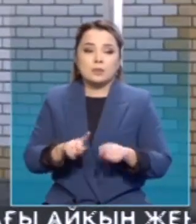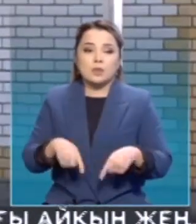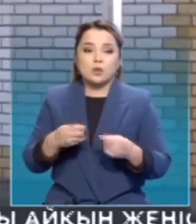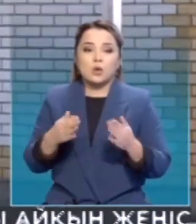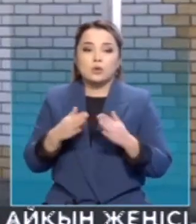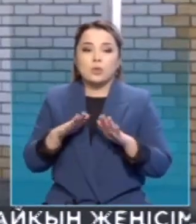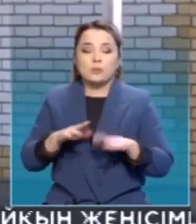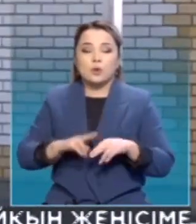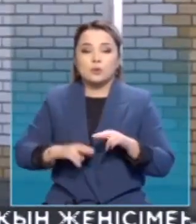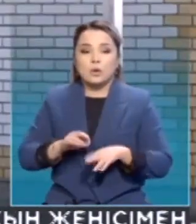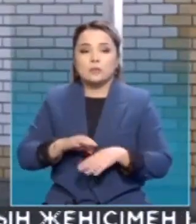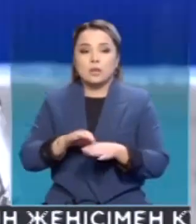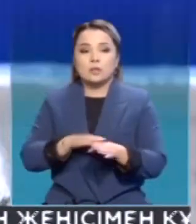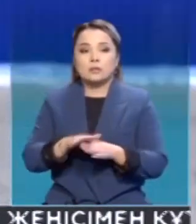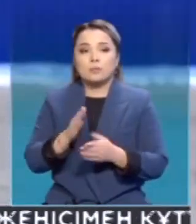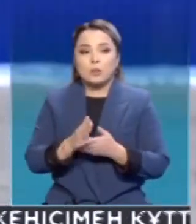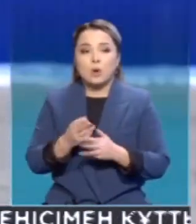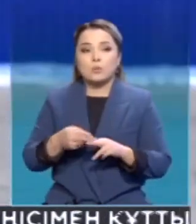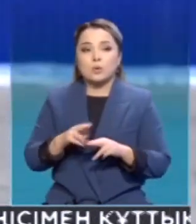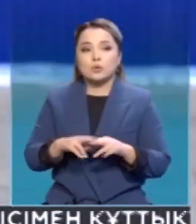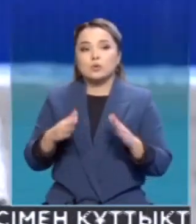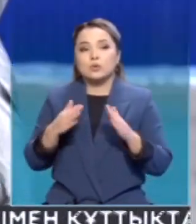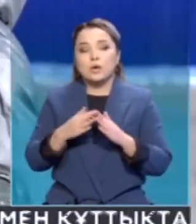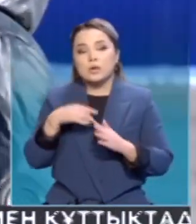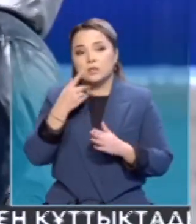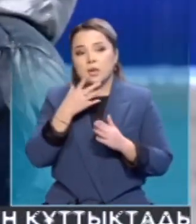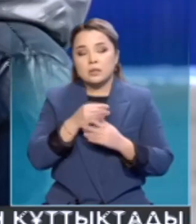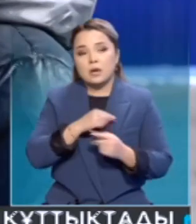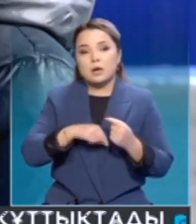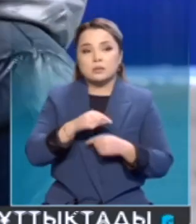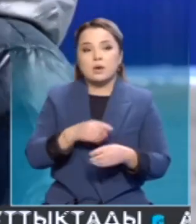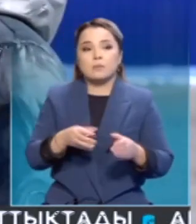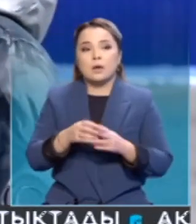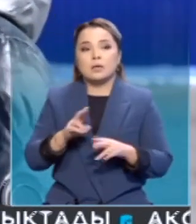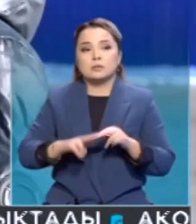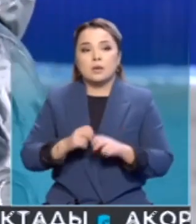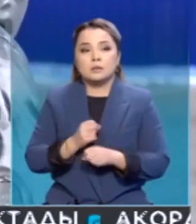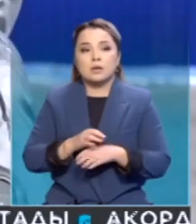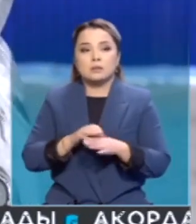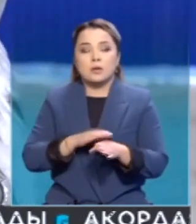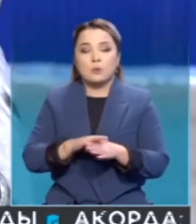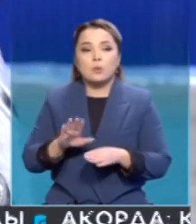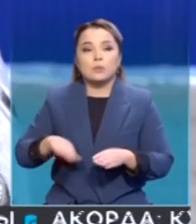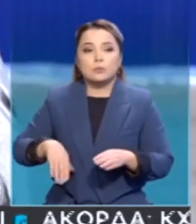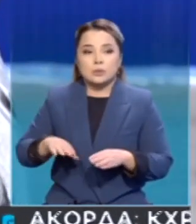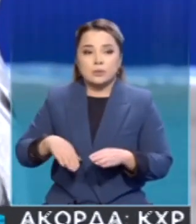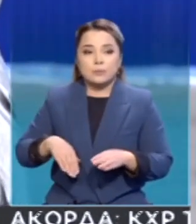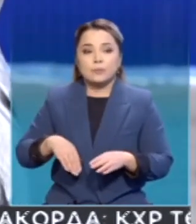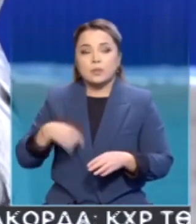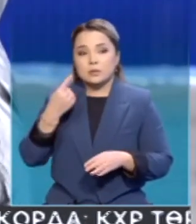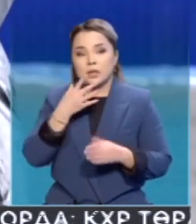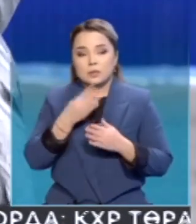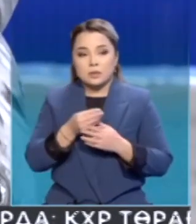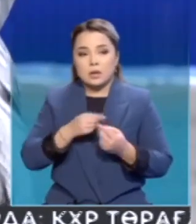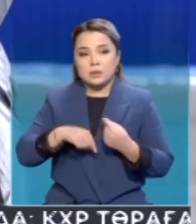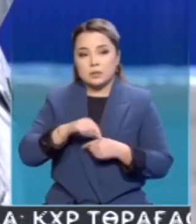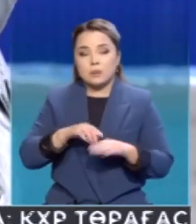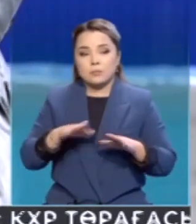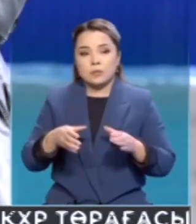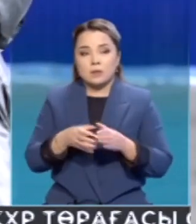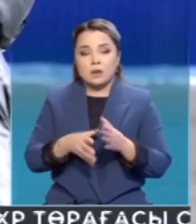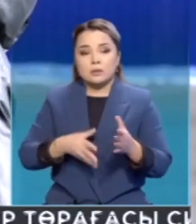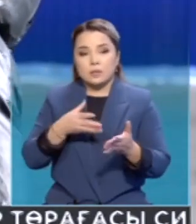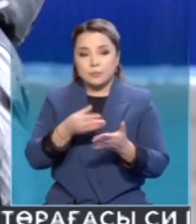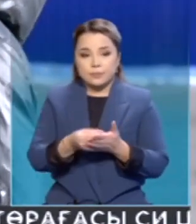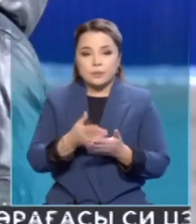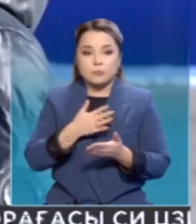тұрғын үйлер құрылысы жүргізілуде. Бұл үйлер жеке кәсіпкерлер есебінен салынады. Содан кейін жеке кәсіпкерлер есебінен салынғаннан кейін оны